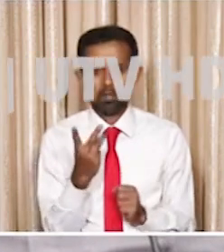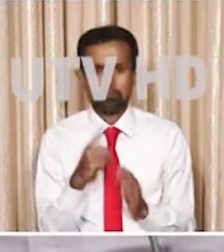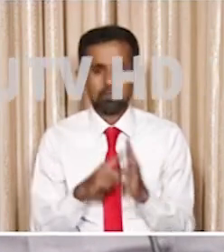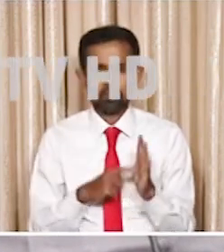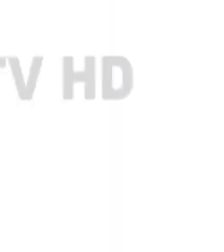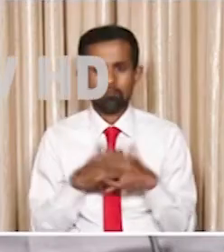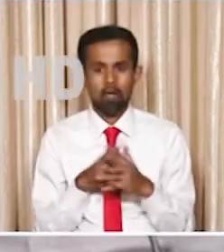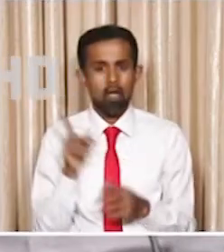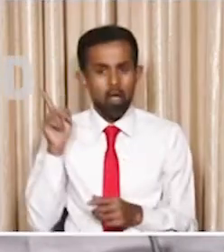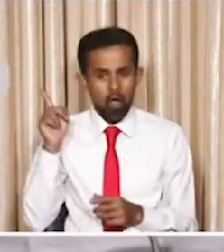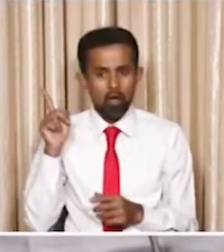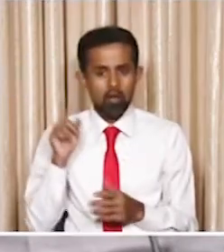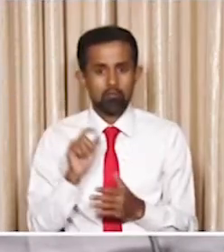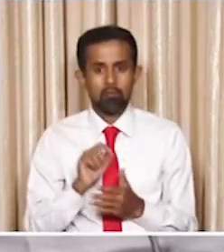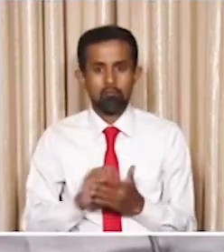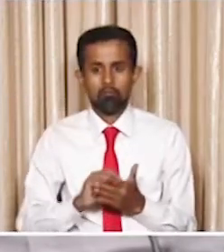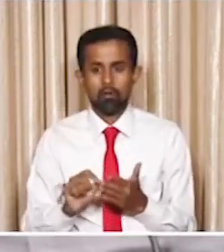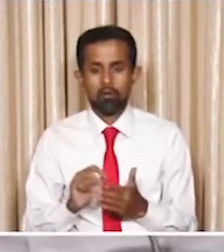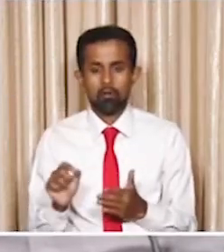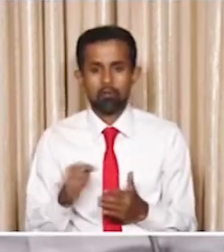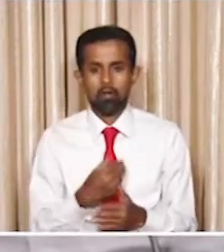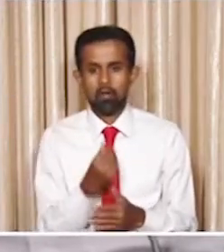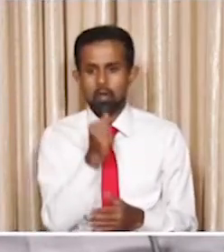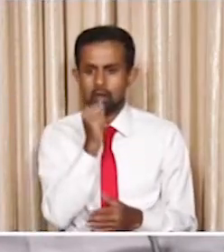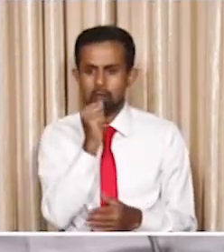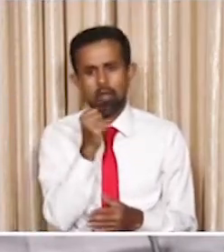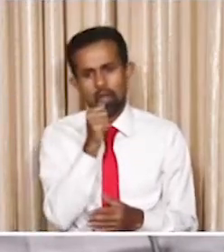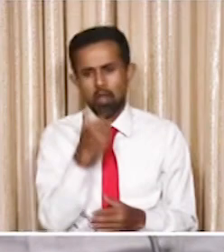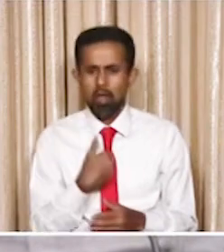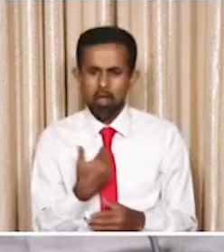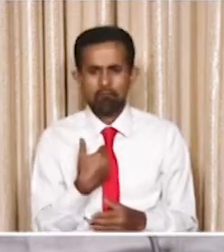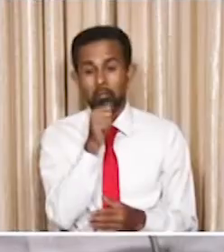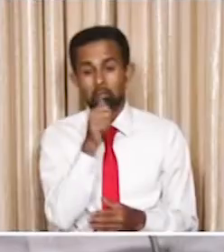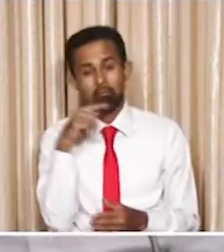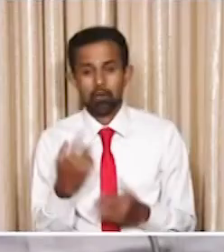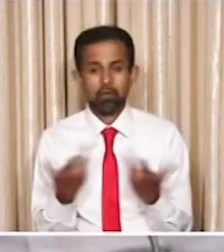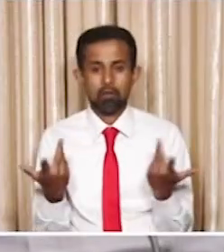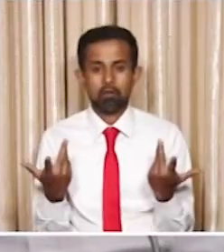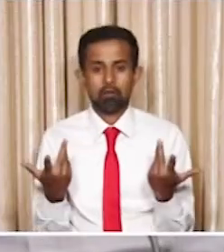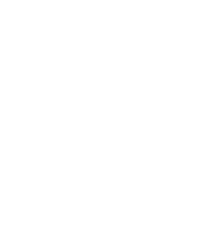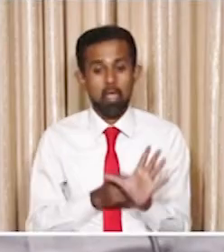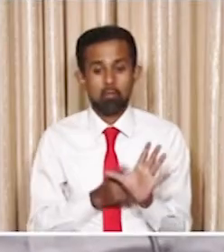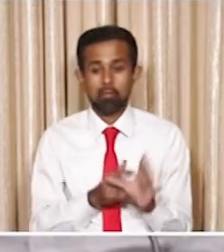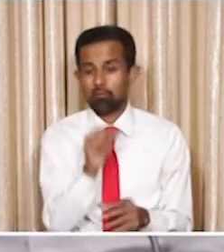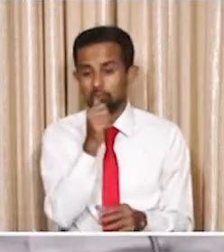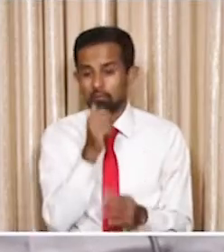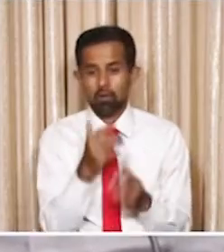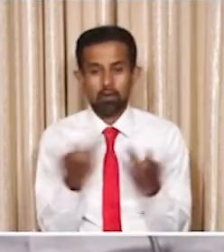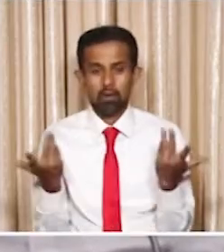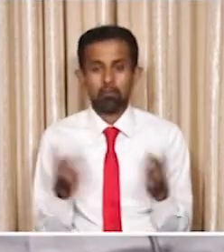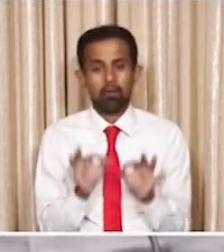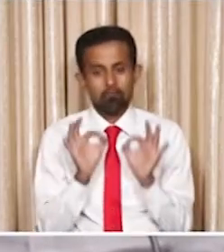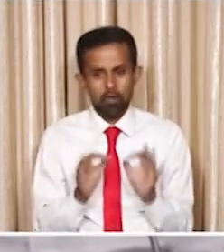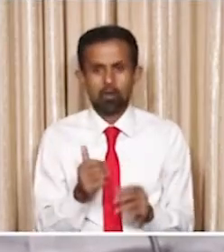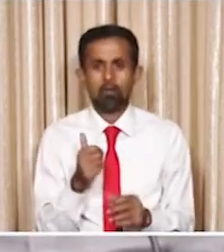ජිනීවාවල හිටපු අය තමයි මේ වාර්තා පළ කරා මේ මම කන්නේ බොන්නේ නැති මිනිහෙක් නෙමෙයි අපි කනවා බොනවා හැබැයි අපි බේබත් දුන්නේ ඒකත් කියන්නේ බේබත් දුන්නේ අපි ඒ කන බොන විදියට වැදගත්